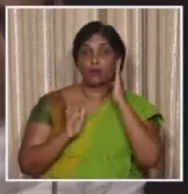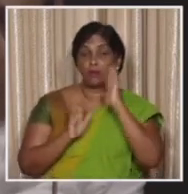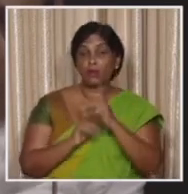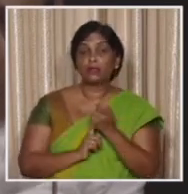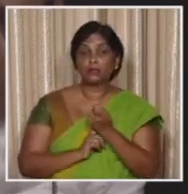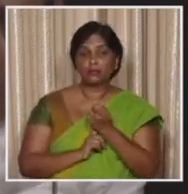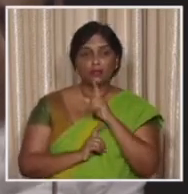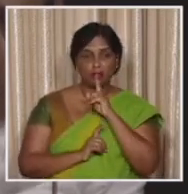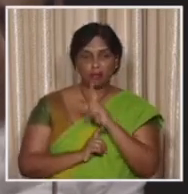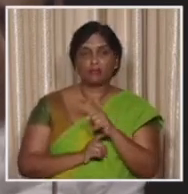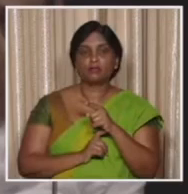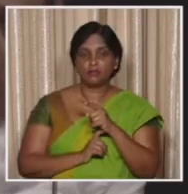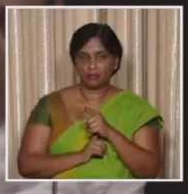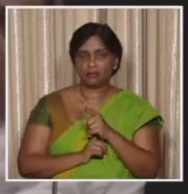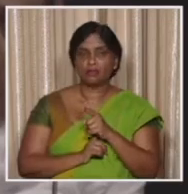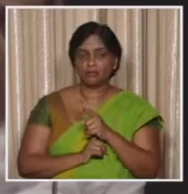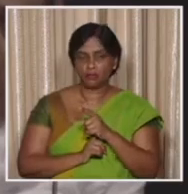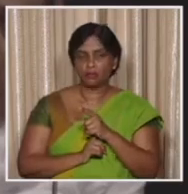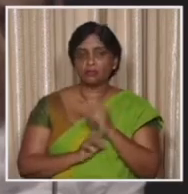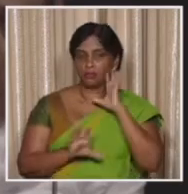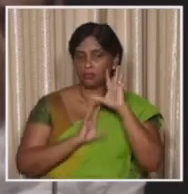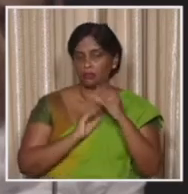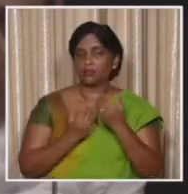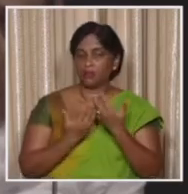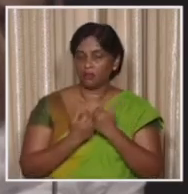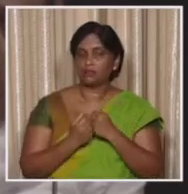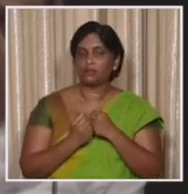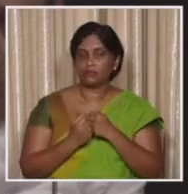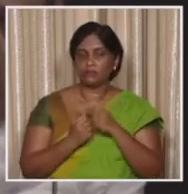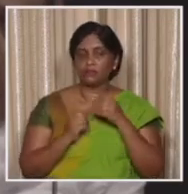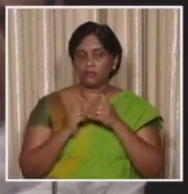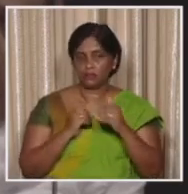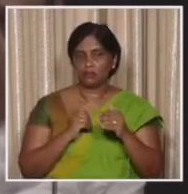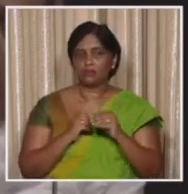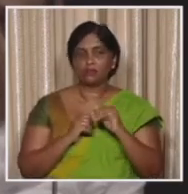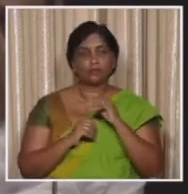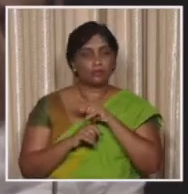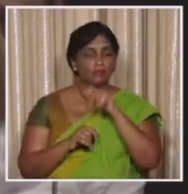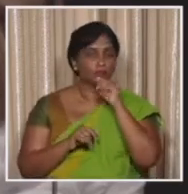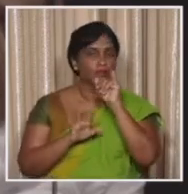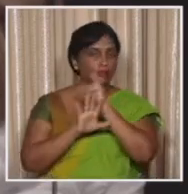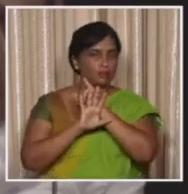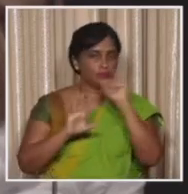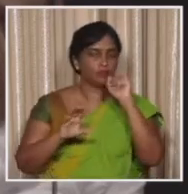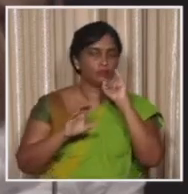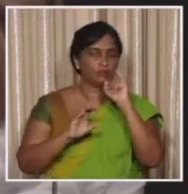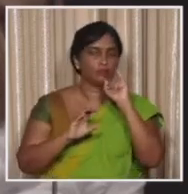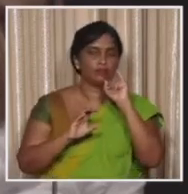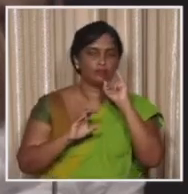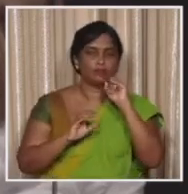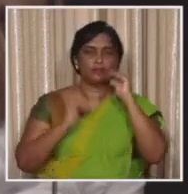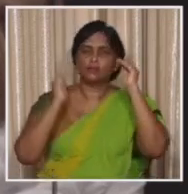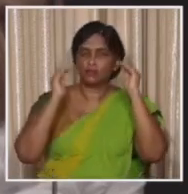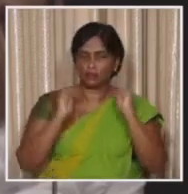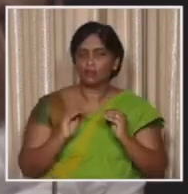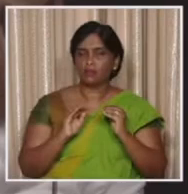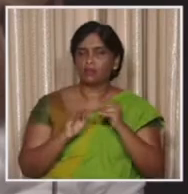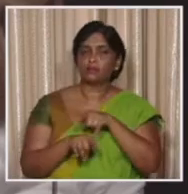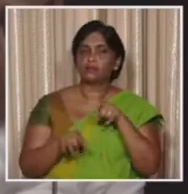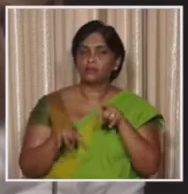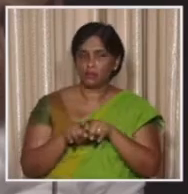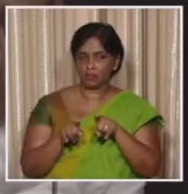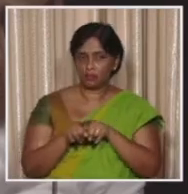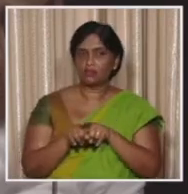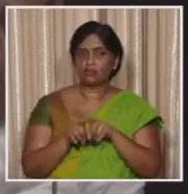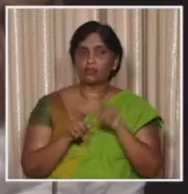ඔබතුමා කතා කරලා ස්ටැටිස්ටික්ස් ගැන. ඇයි ඔසෝ ද ස්ටැටිස්ටික්ස් ඇක්චුලි දෙවස 16% ඩ්‍රොප් බිකෝස් ඔෆ් ද මිනිමම් රේට් බට් ද රෙවෙනියු ඉන්ක්‍රීස් බයි